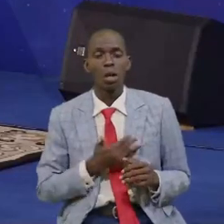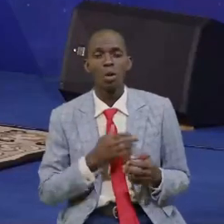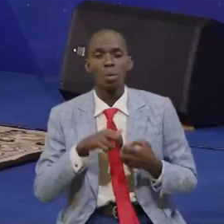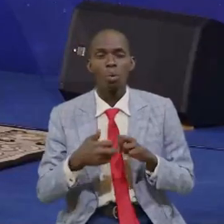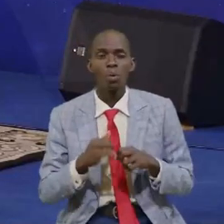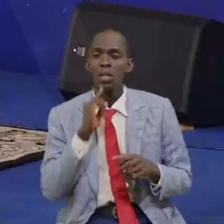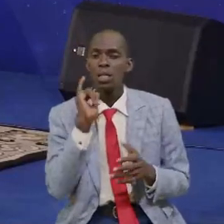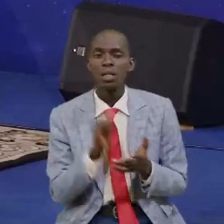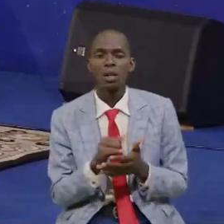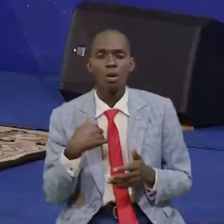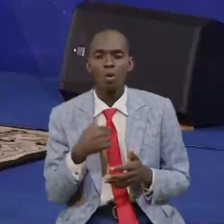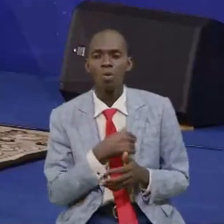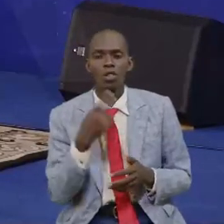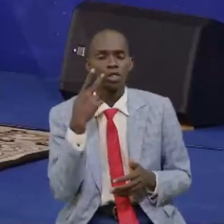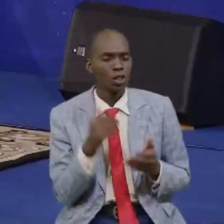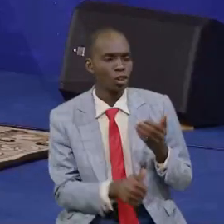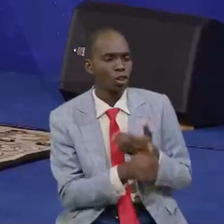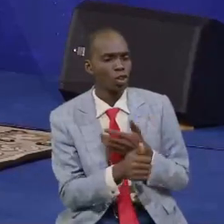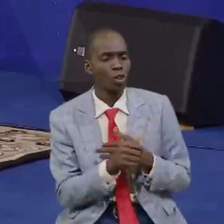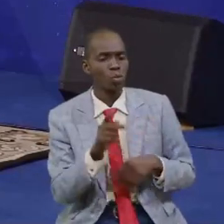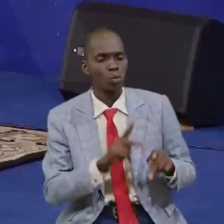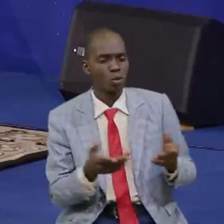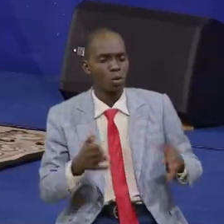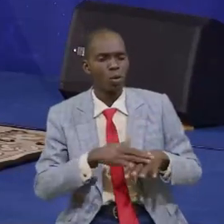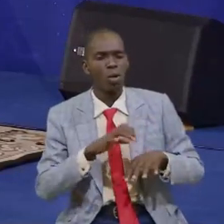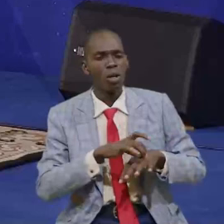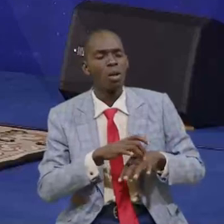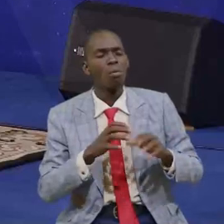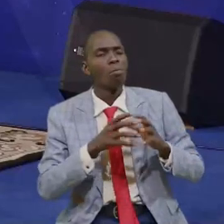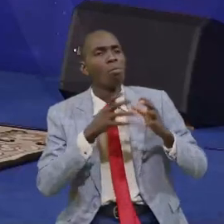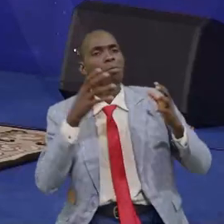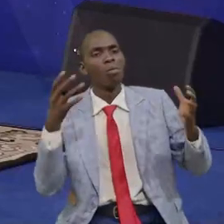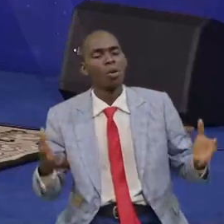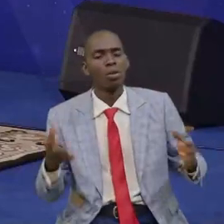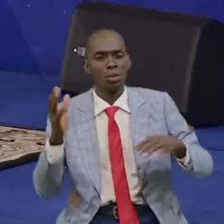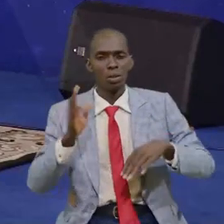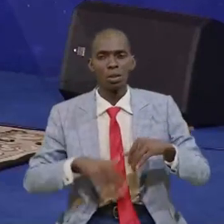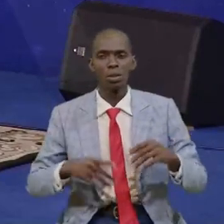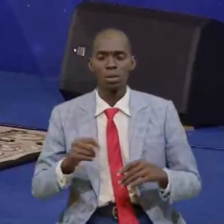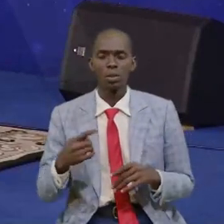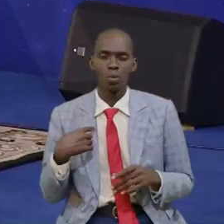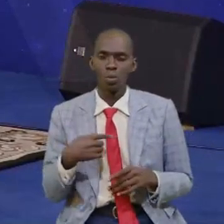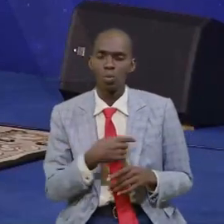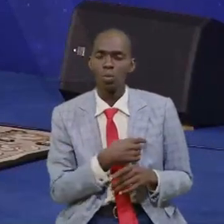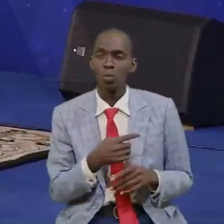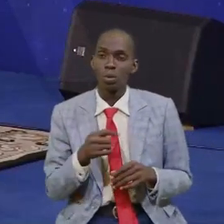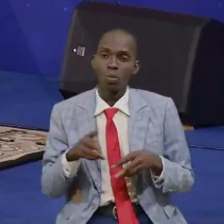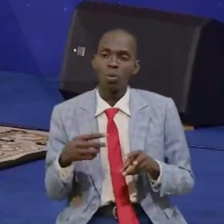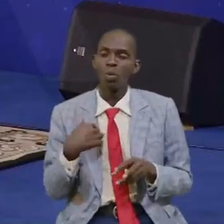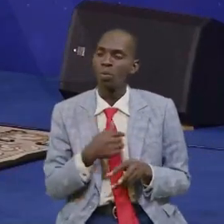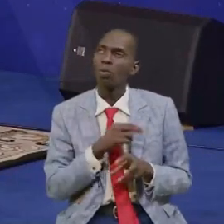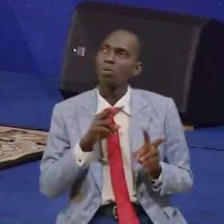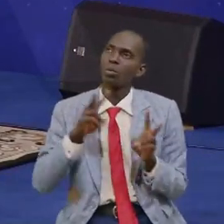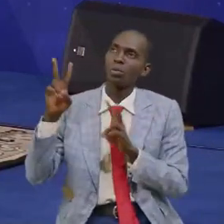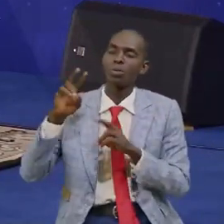personnes dangereuses ici-bas. Trop souvent, de trop, nous les contemplons plus. Et comme